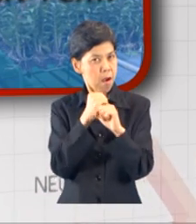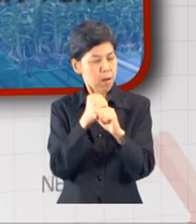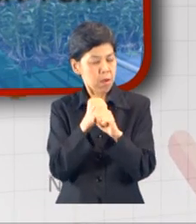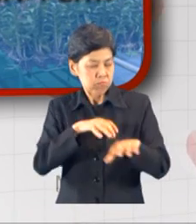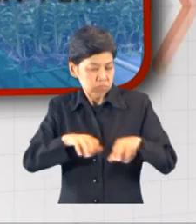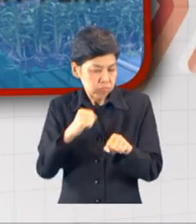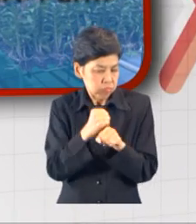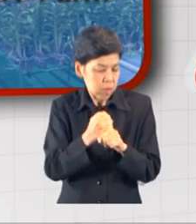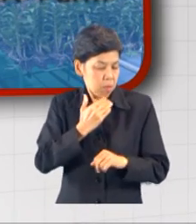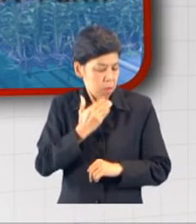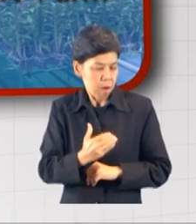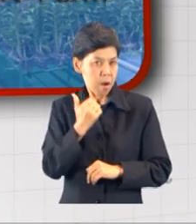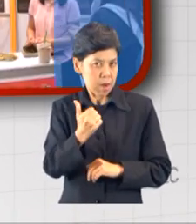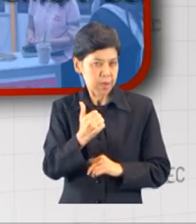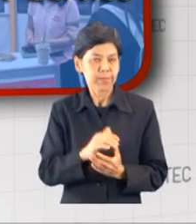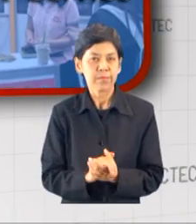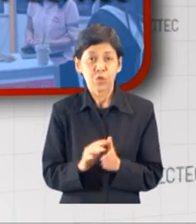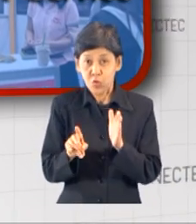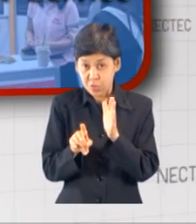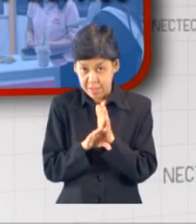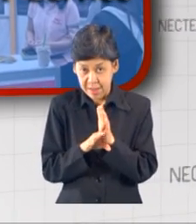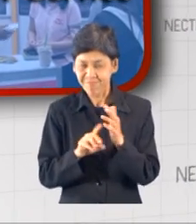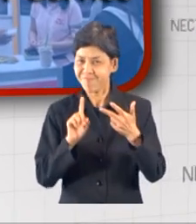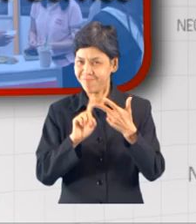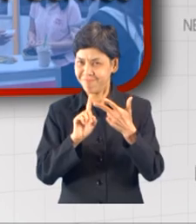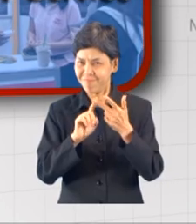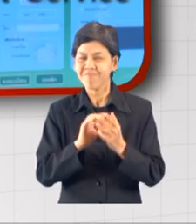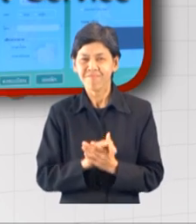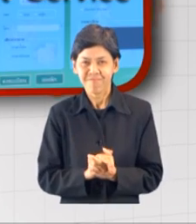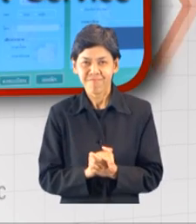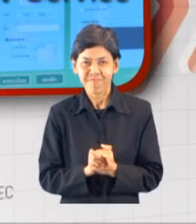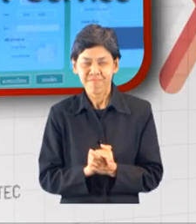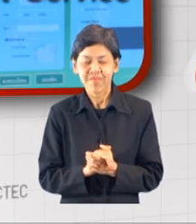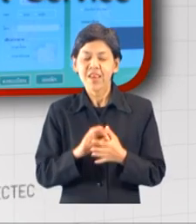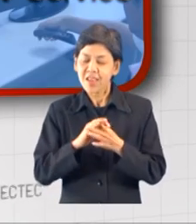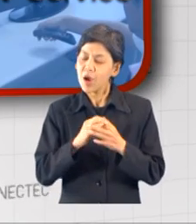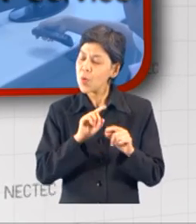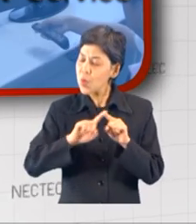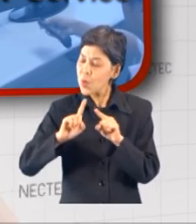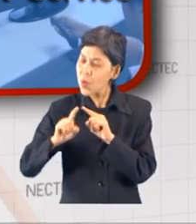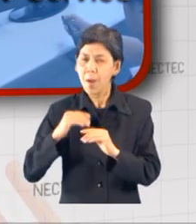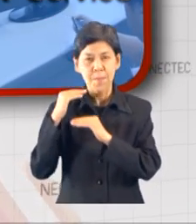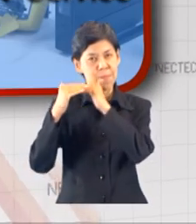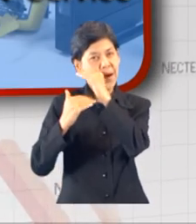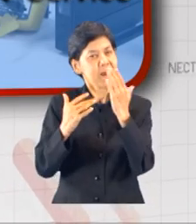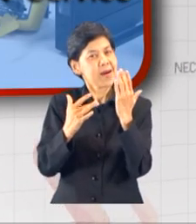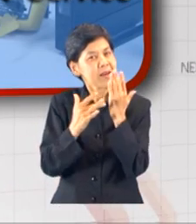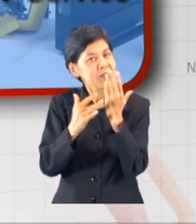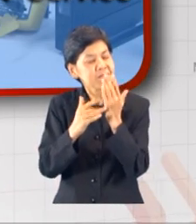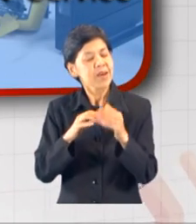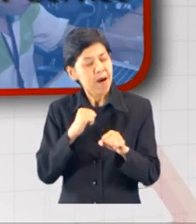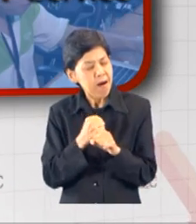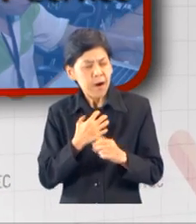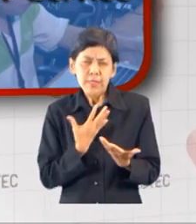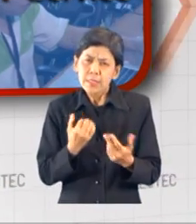มีความเข้มแข็งและยั่งยืนส่วนสุดท้ายเป็นงานทางด้านสมาร์ทเซอร์วิสเป็นการพัฒนาเทคโนโลยีเ